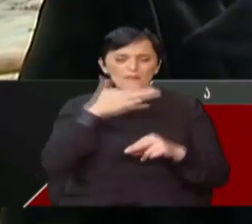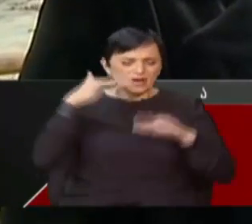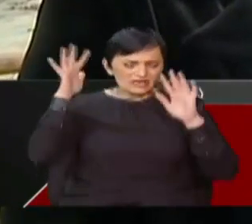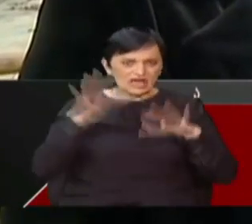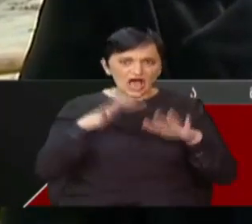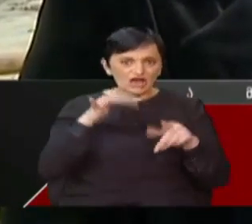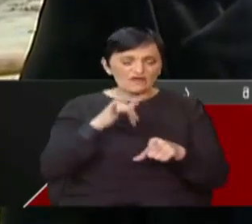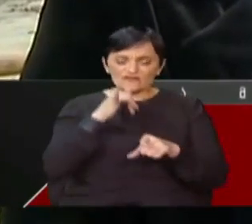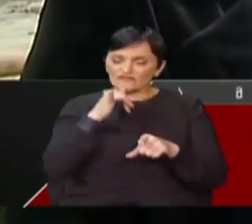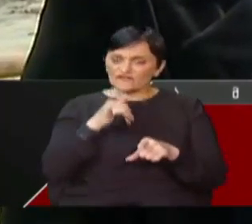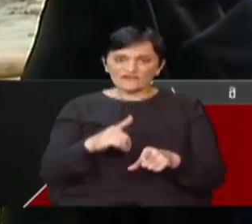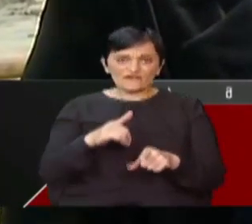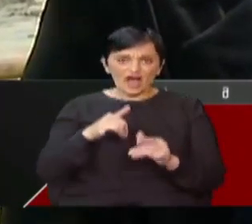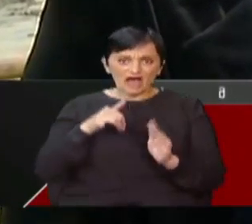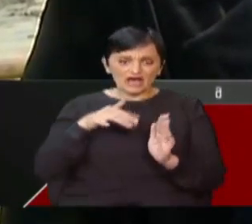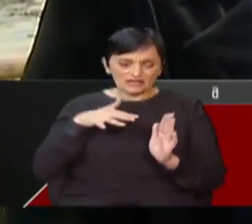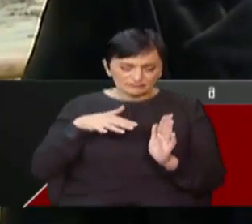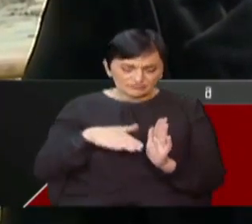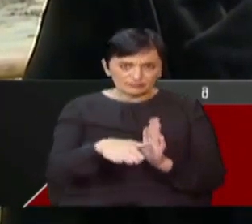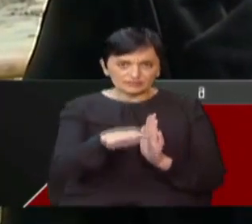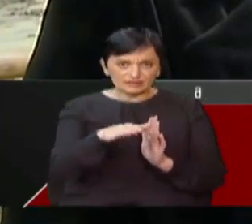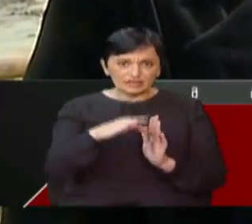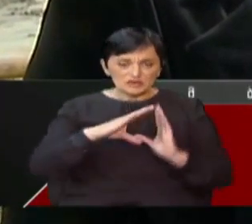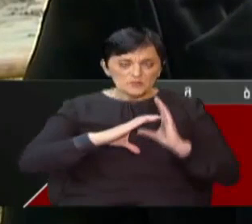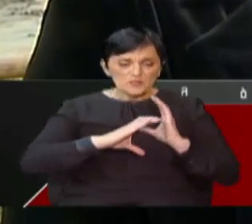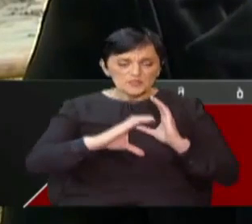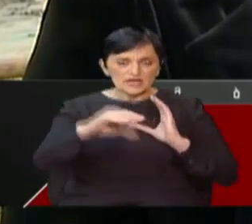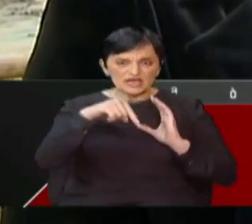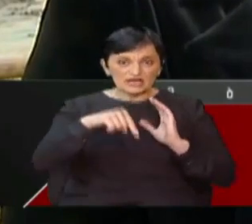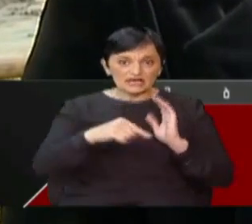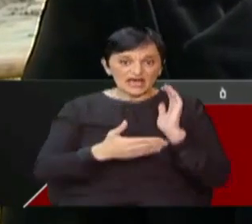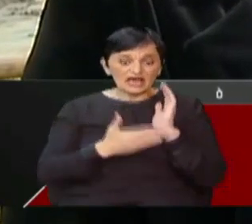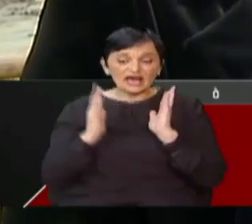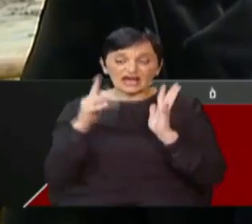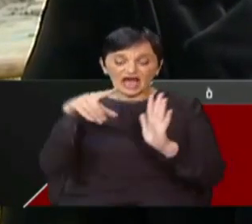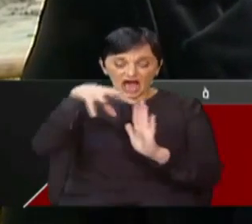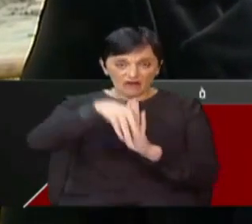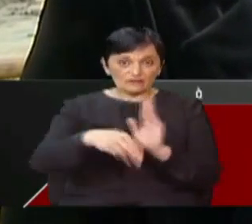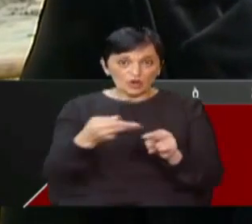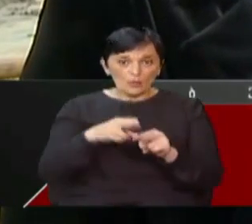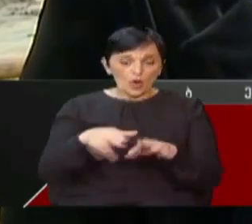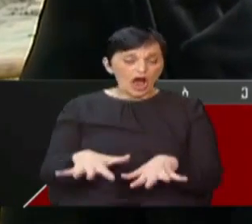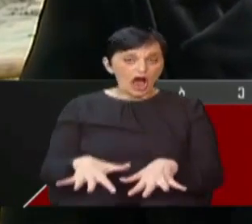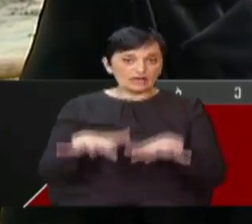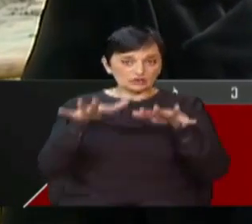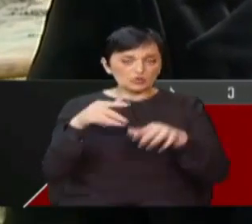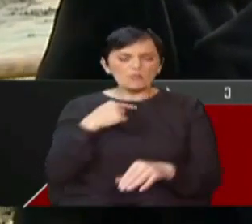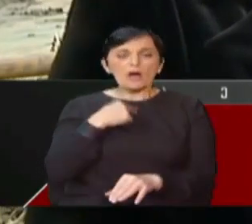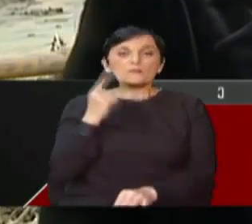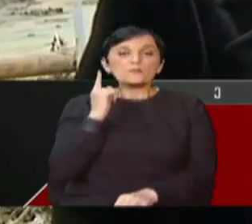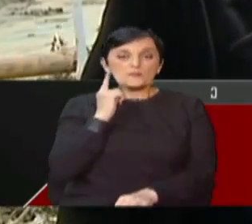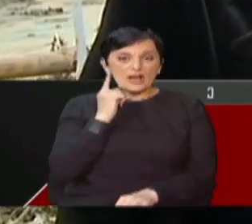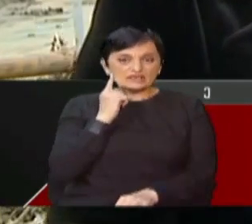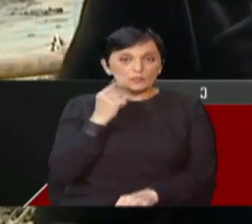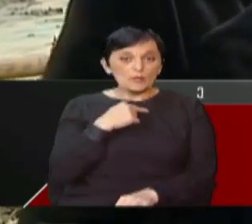უხმა ნალექმა ვერ გაატარა იმ მილებმა, რომელიც არის ამ ხევებში და გამოიწვია ხევების ადიდება.